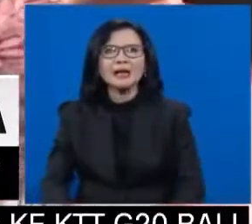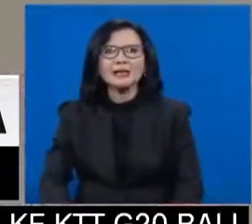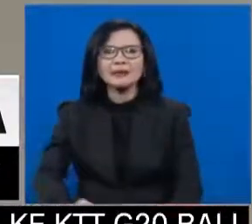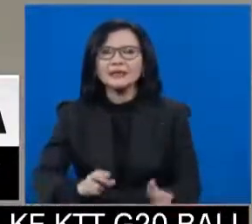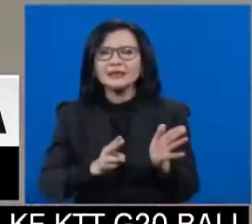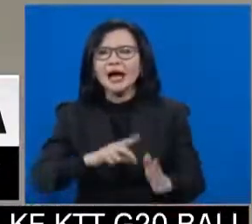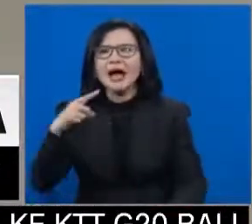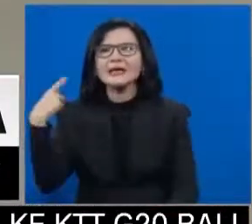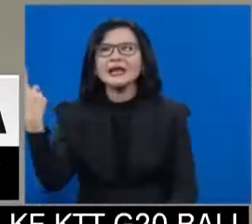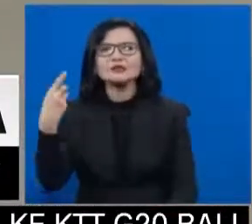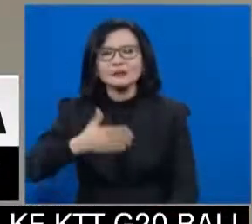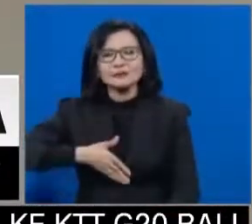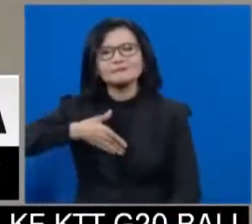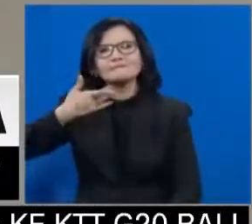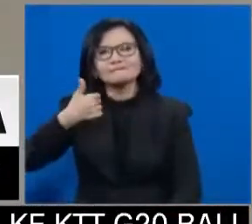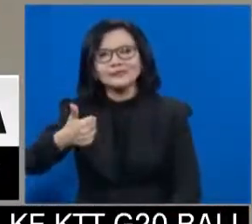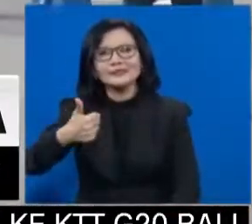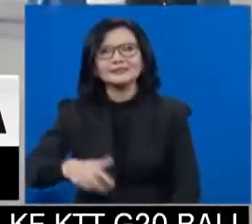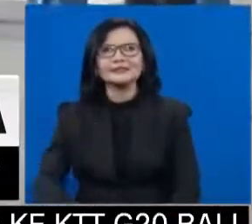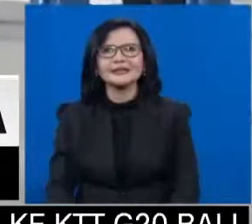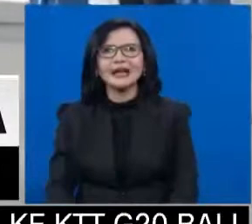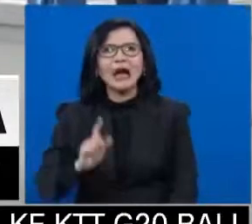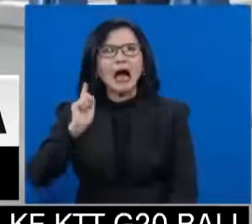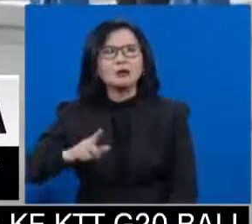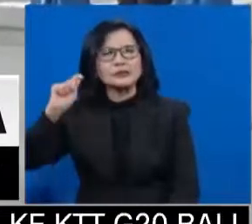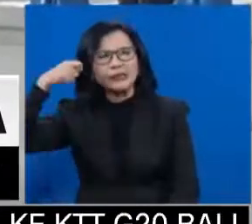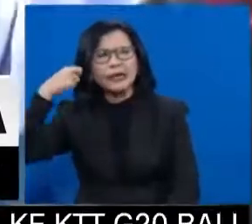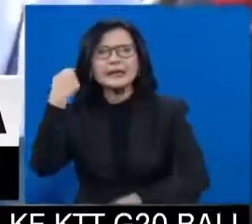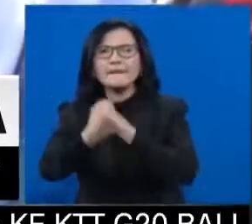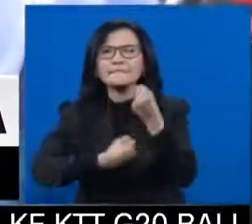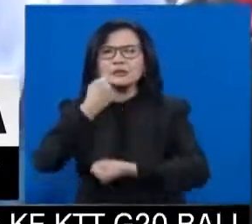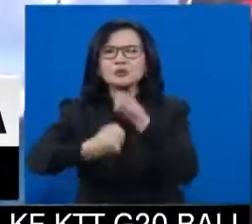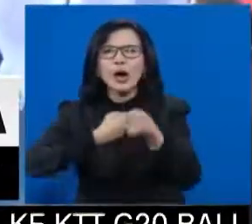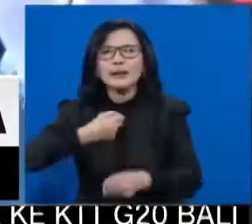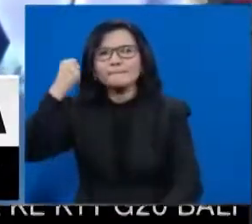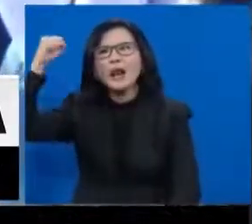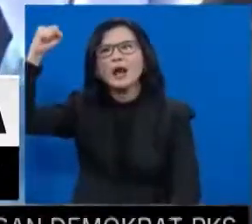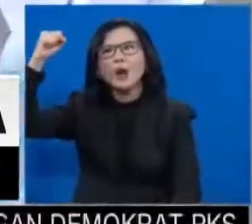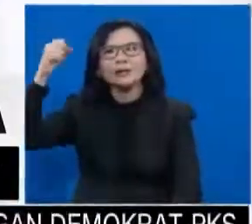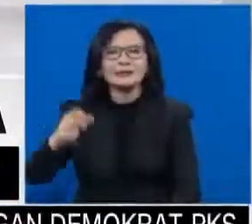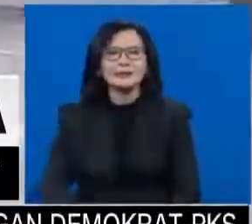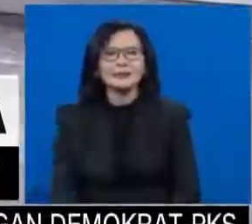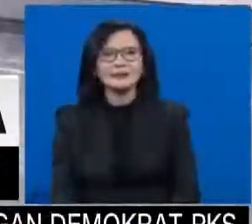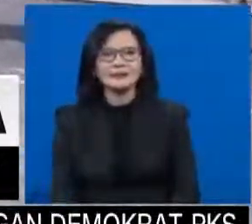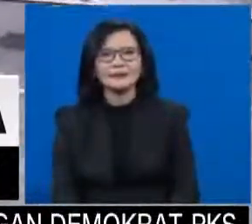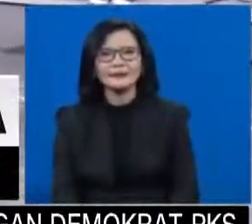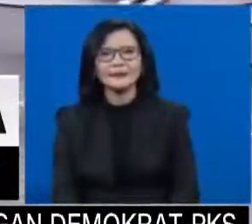nasionalisme dan mengajak generasi penerus bangsa agar tidak lupa dengan perjuangan para pahlawan.